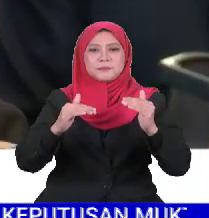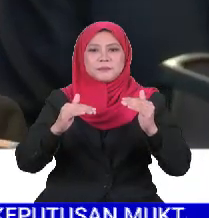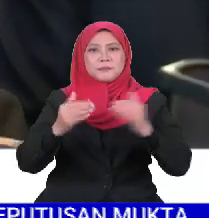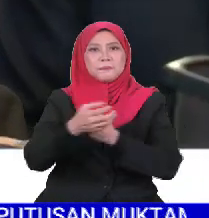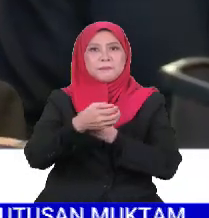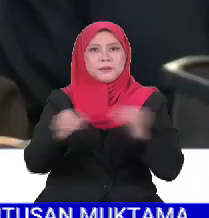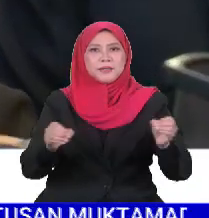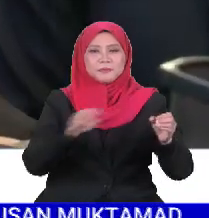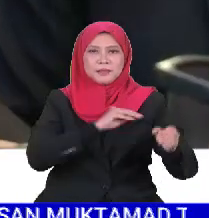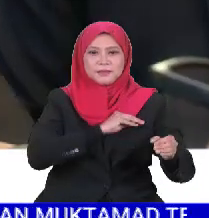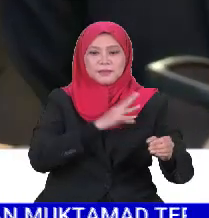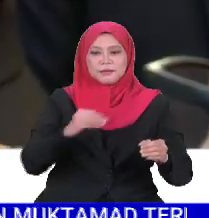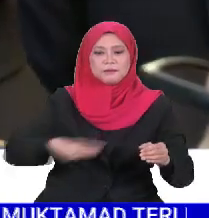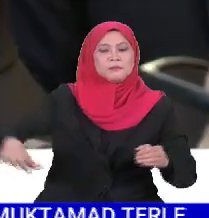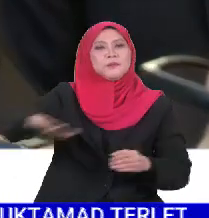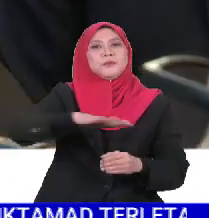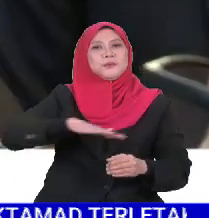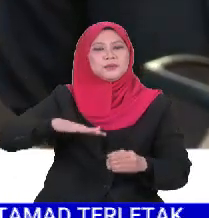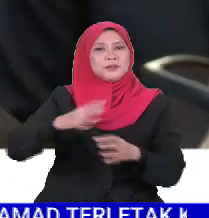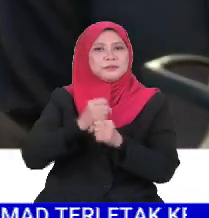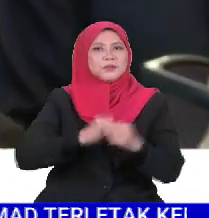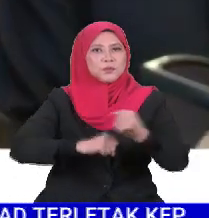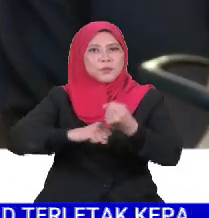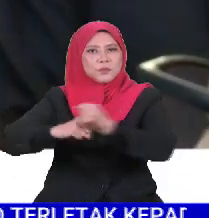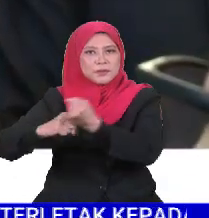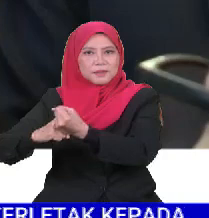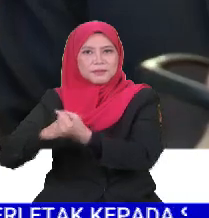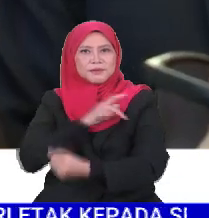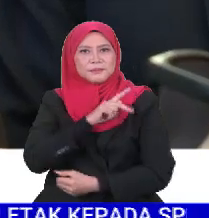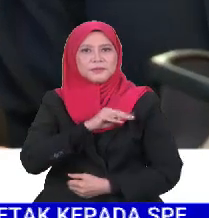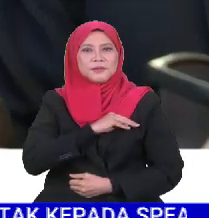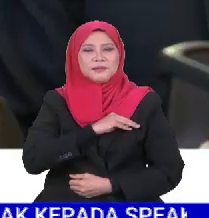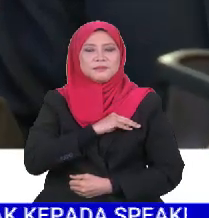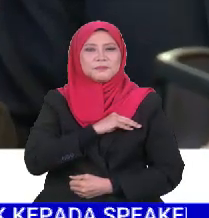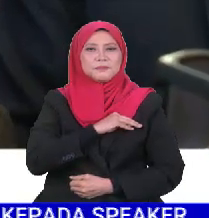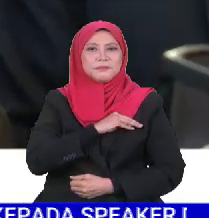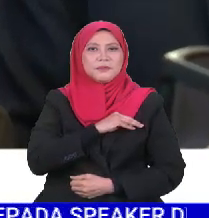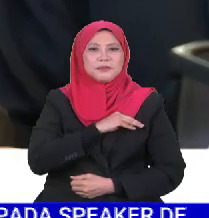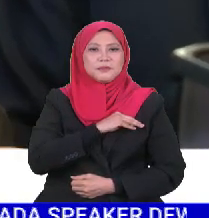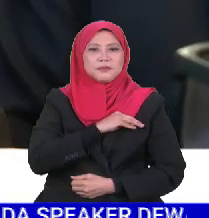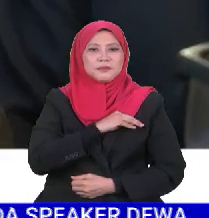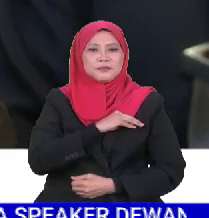di pejabat menteri, lepas tu di seluruh lah harapnya lah mendapat sokongan daripada kementerian juga di seluruh